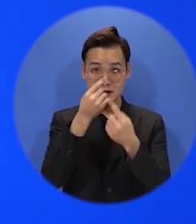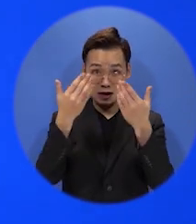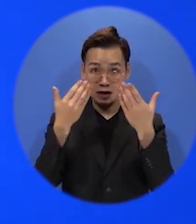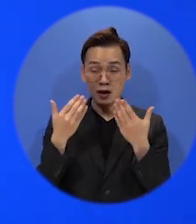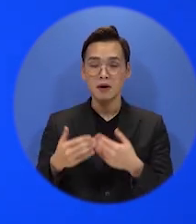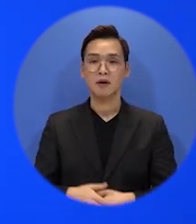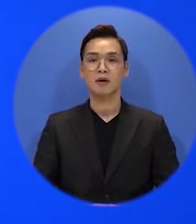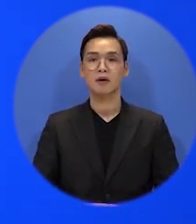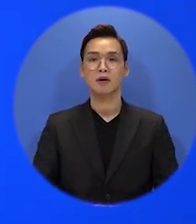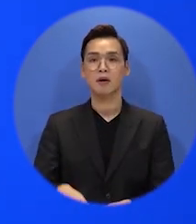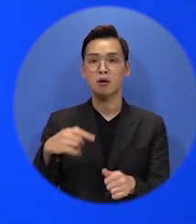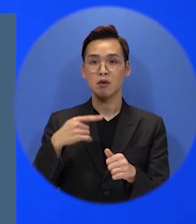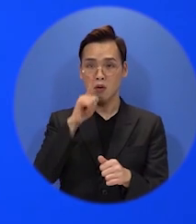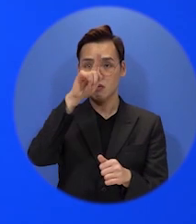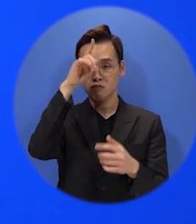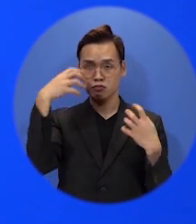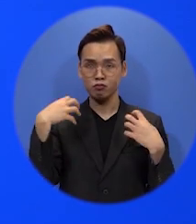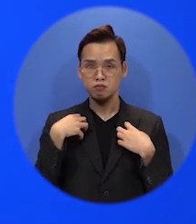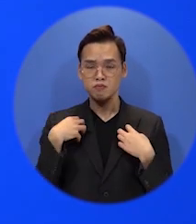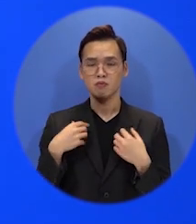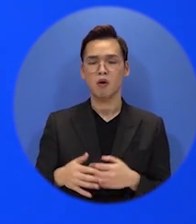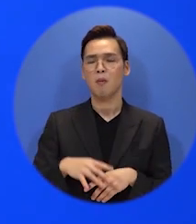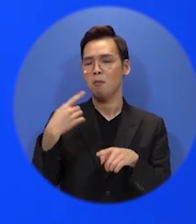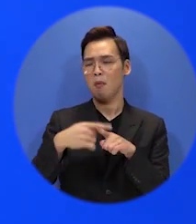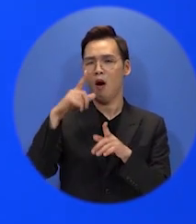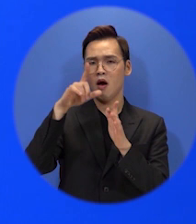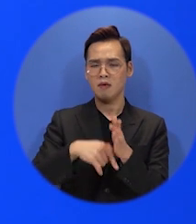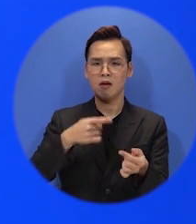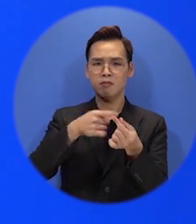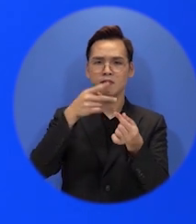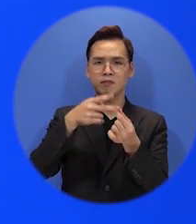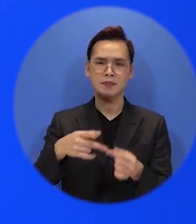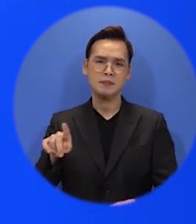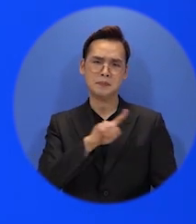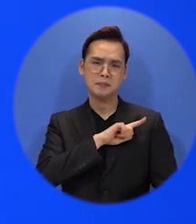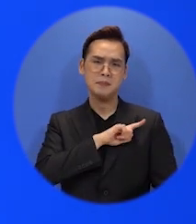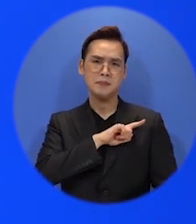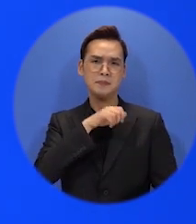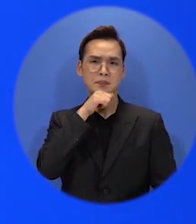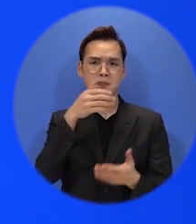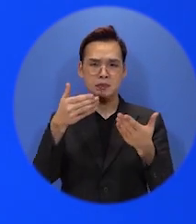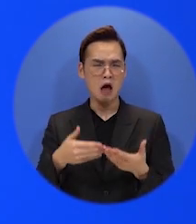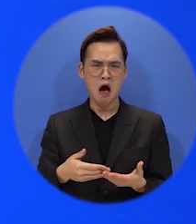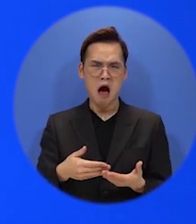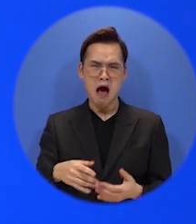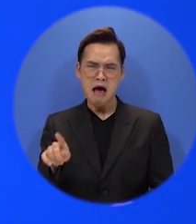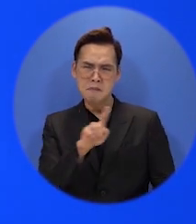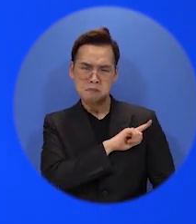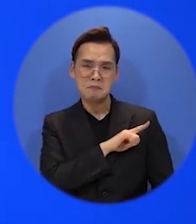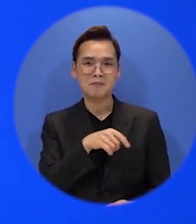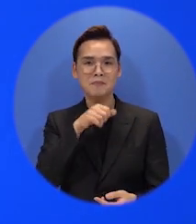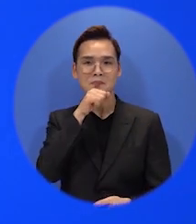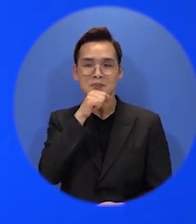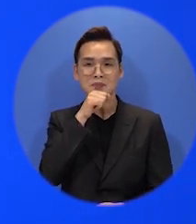성문대학교는요. 교육부에서 주관하는 대학 구조교육평가에서 두 번 다 최우수 등급을 받았습니다. 우수도 아니고요. 최우수